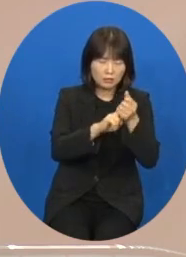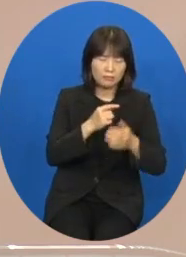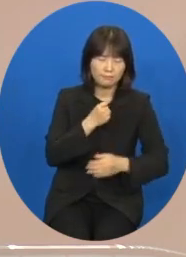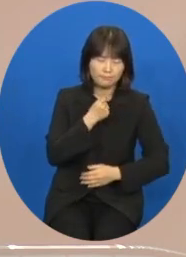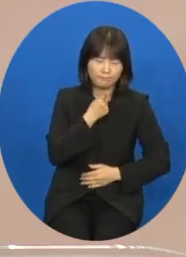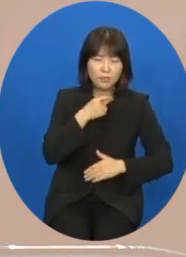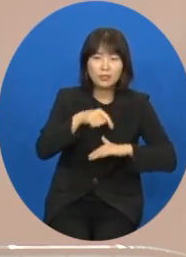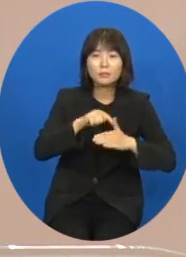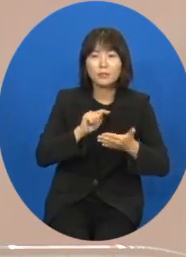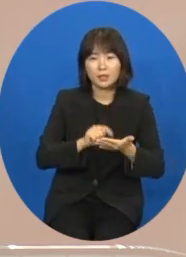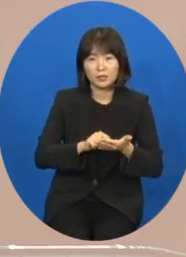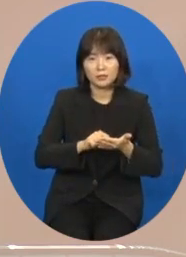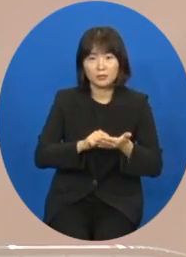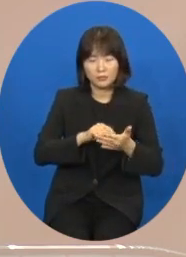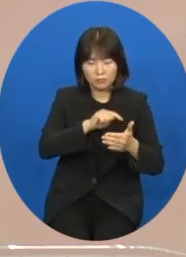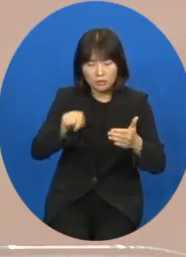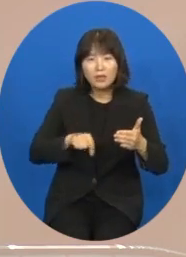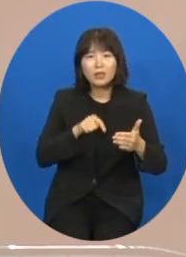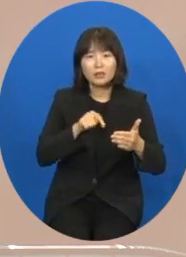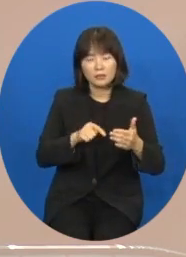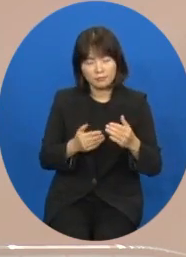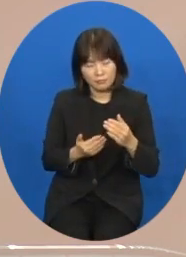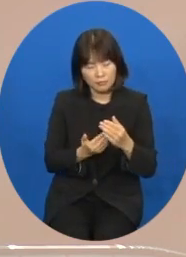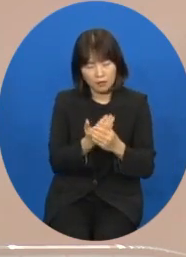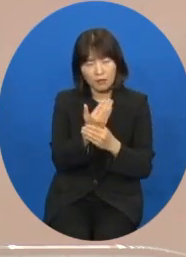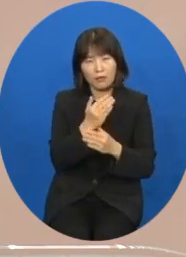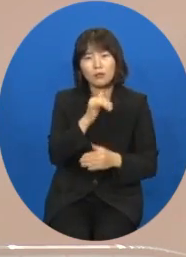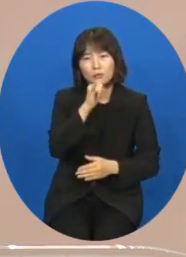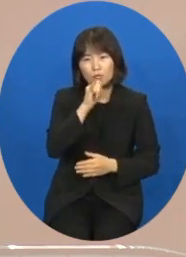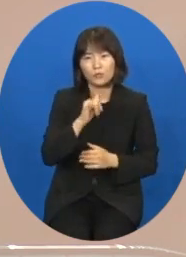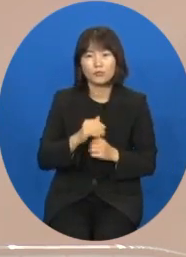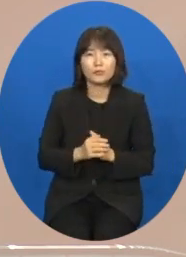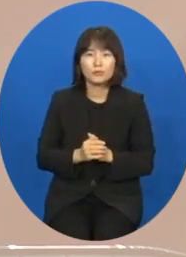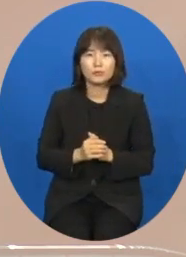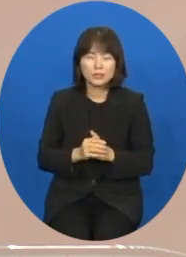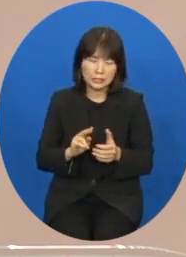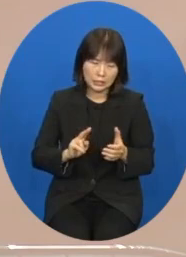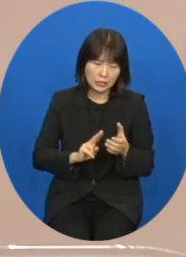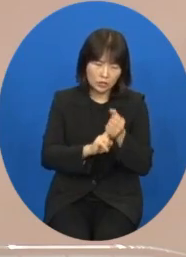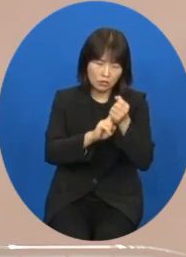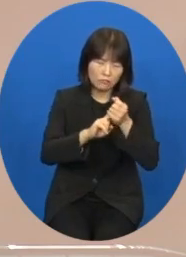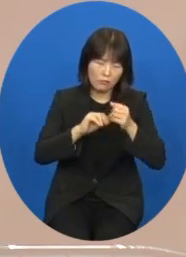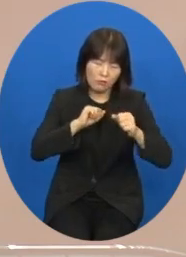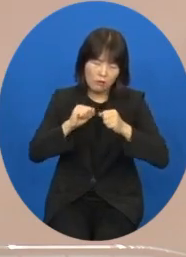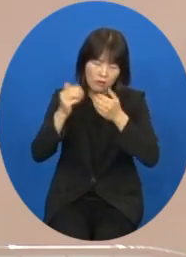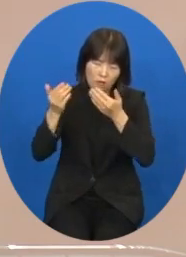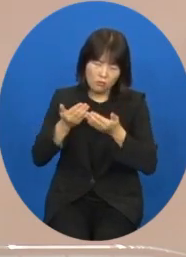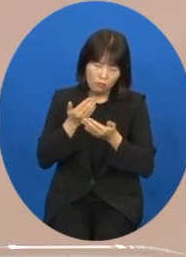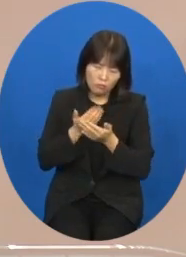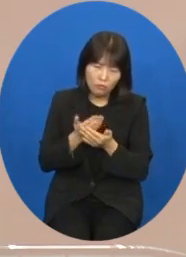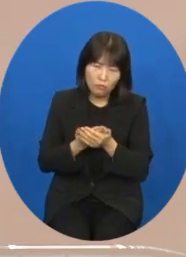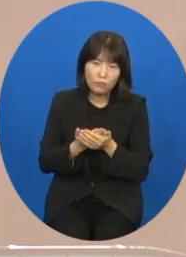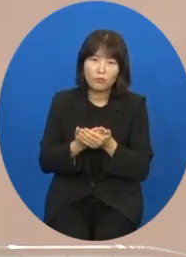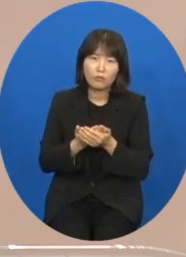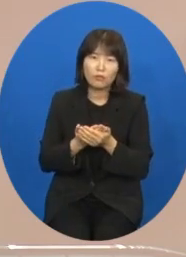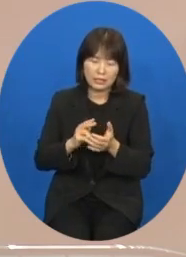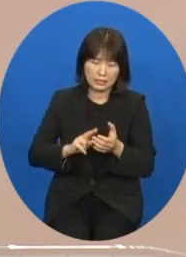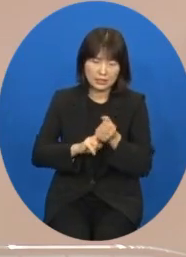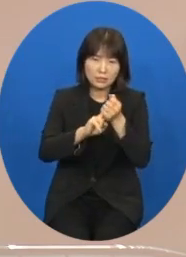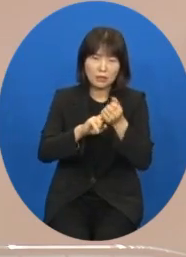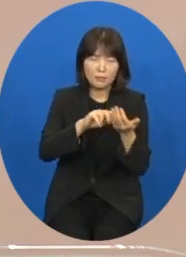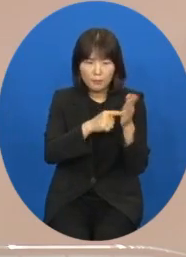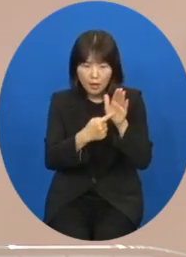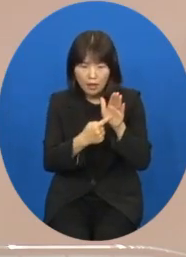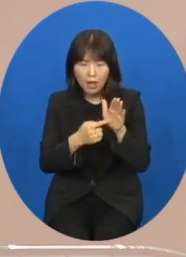마음이 우리 안에 생길 때가 있습니다. 기적적으로 좀 역사해 주세요. 기적이 나타나면